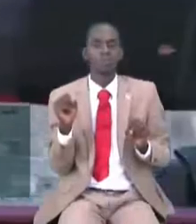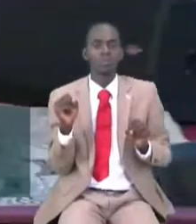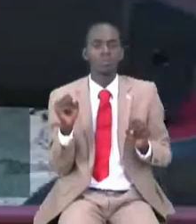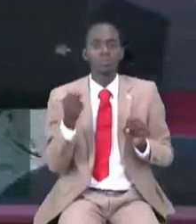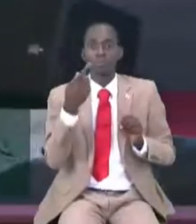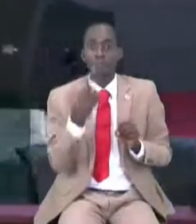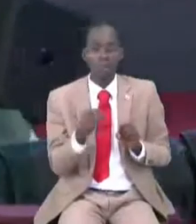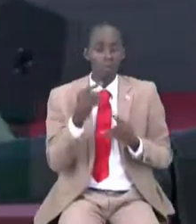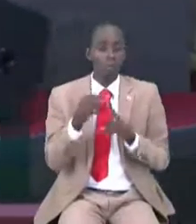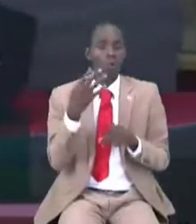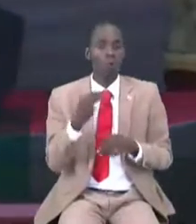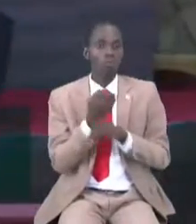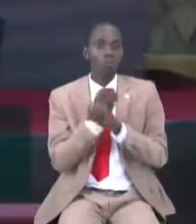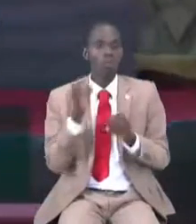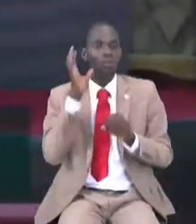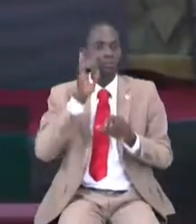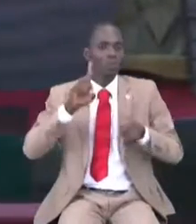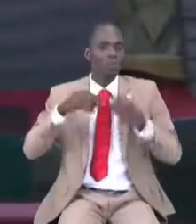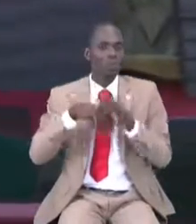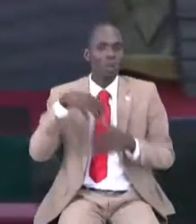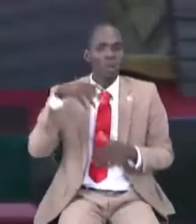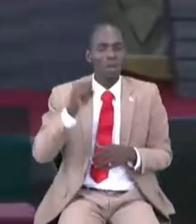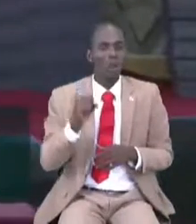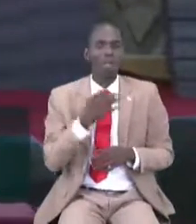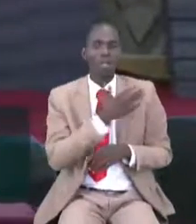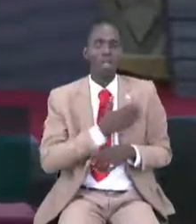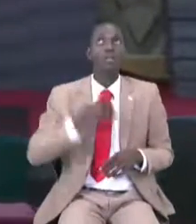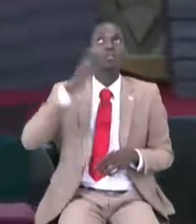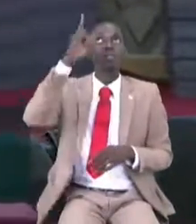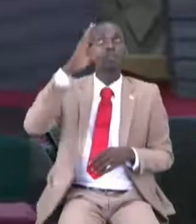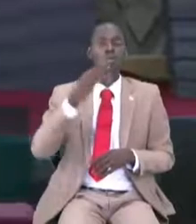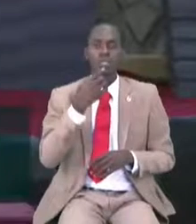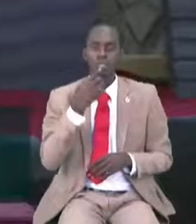dit à Jonas, va prêcher